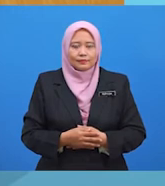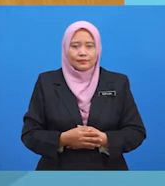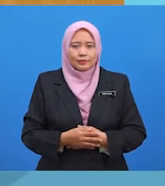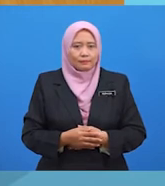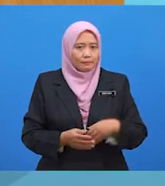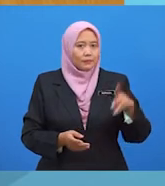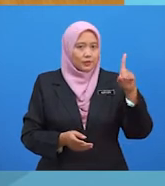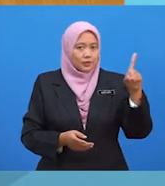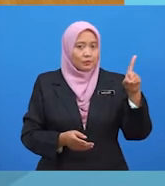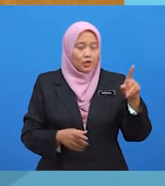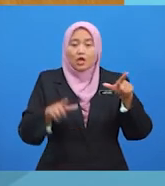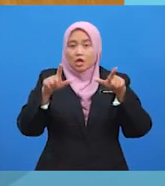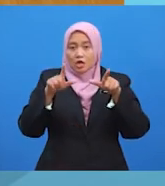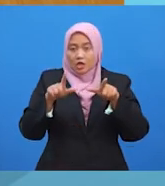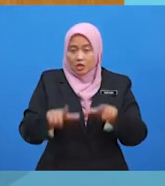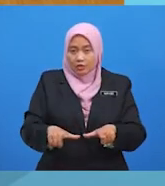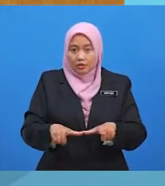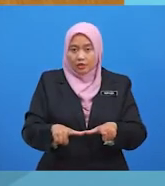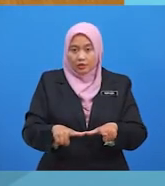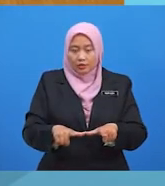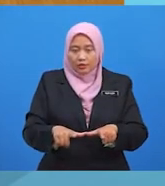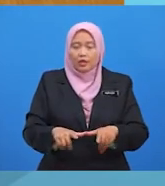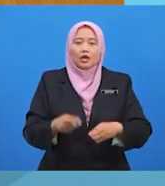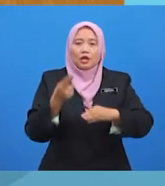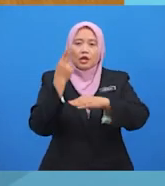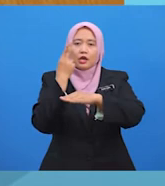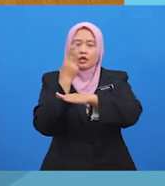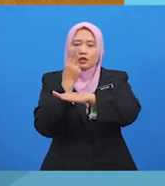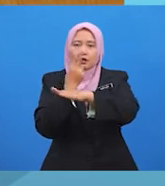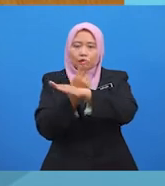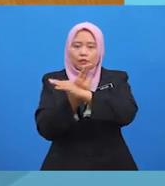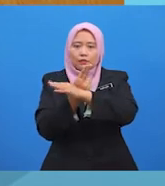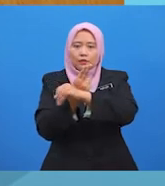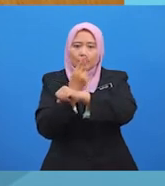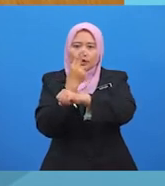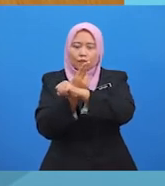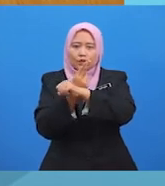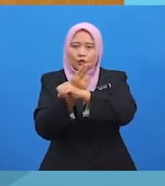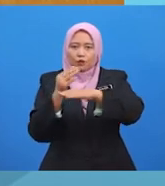Pertama, letakkan aluminium top pada bahagian A.